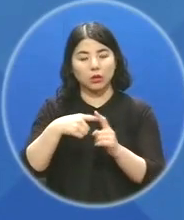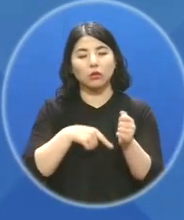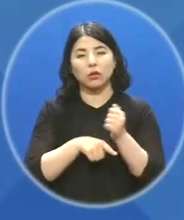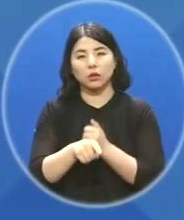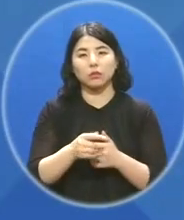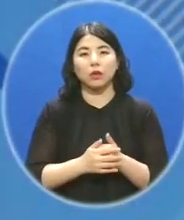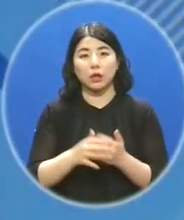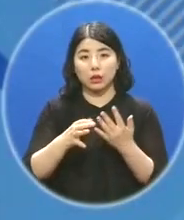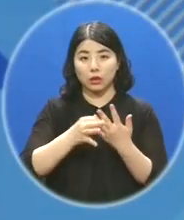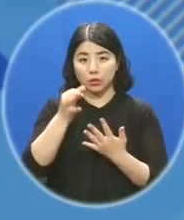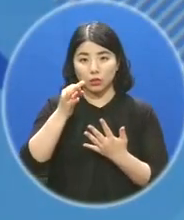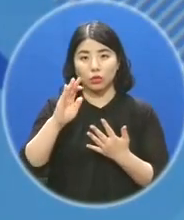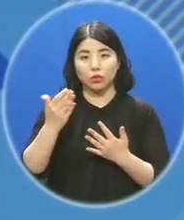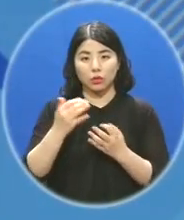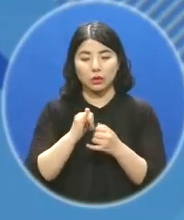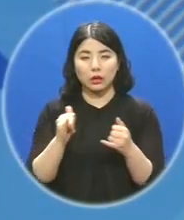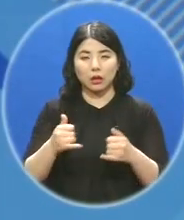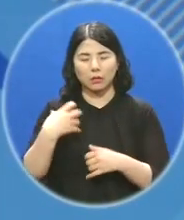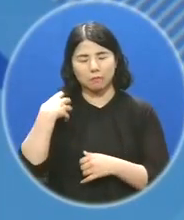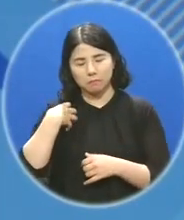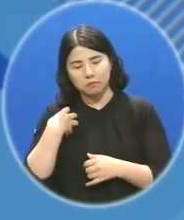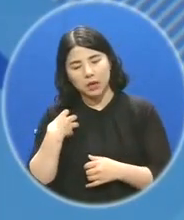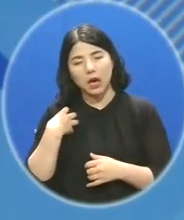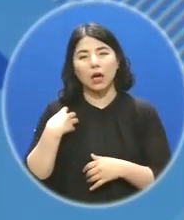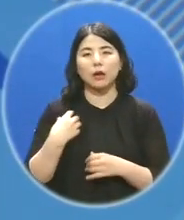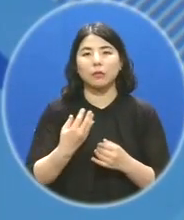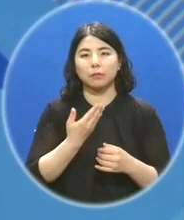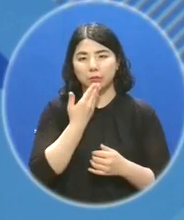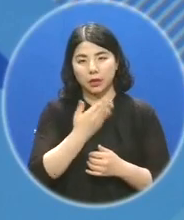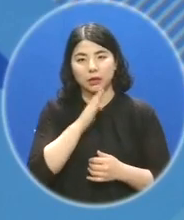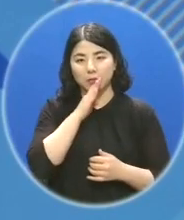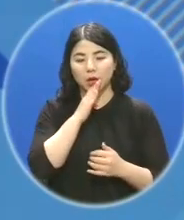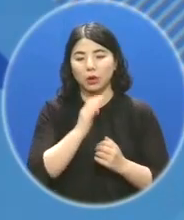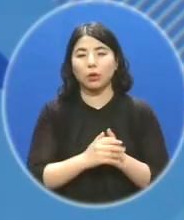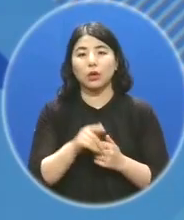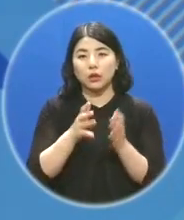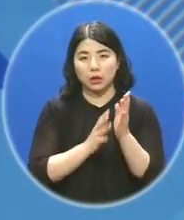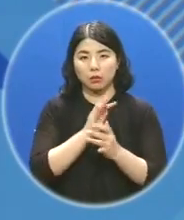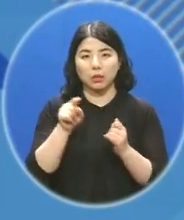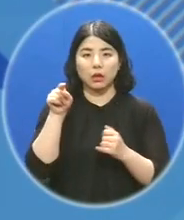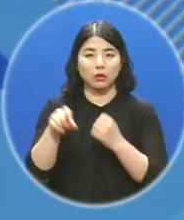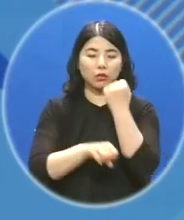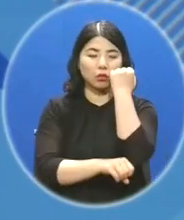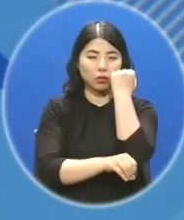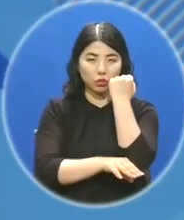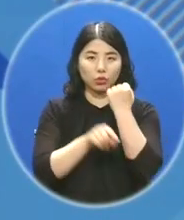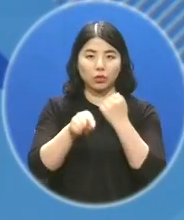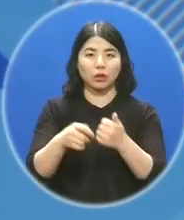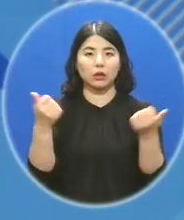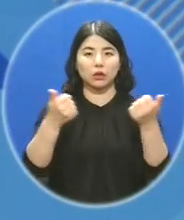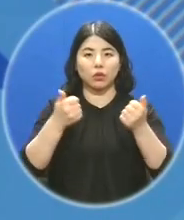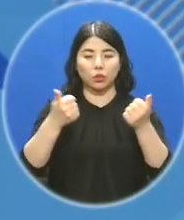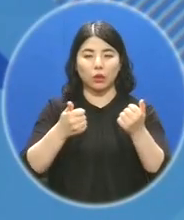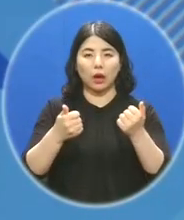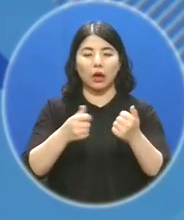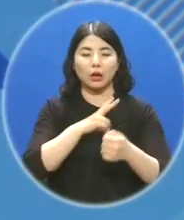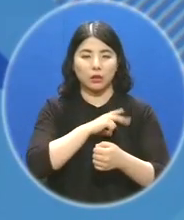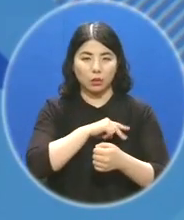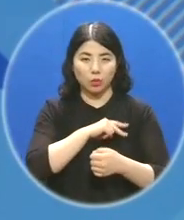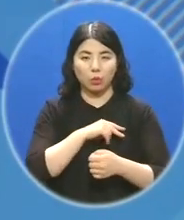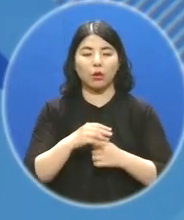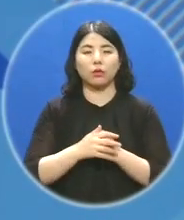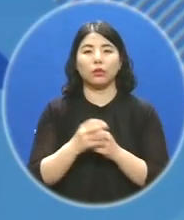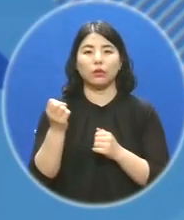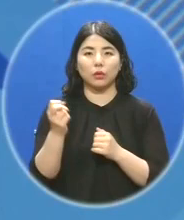이제 선출이 되신 분께서는 막중한 책임감을 또 가질 수밖에 없고 시민은 그거를 기준으로 해서 그 의회의 뭐